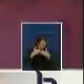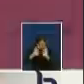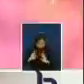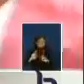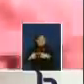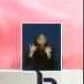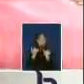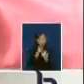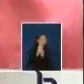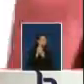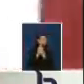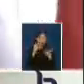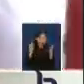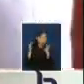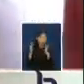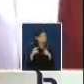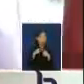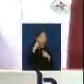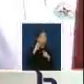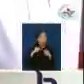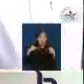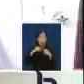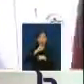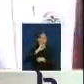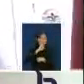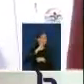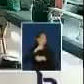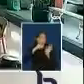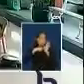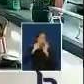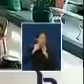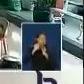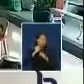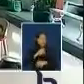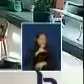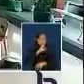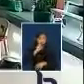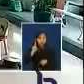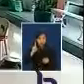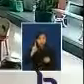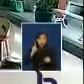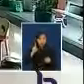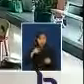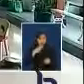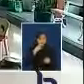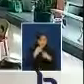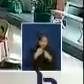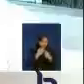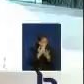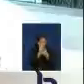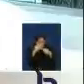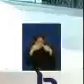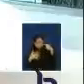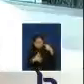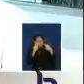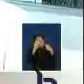ยืนยันไม่มีนะฮะเพราะโดยเฉพาะเอนโทรไวรัส71ที่เป็นตัวเชื้อที่เราเป็นห่วงเนี่ยก็มี A B C D ก็